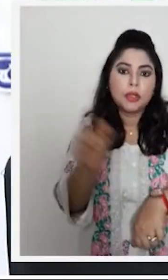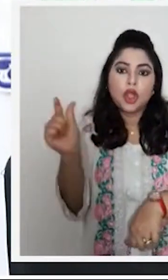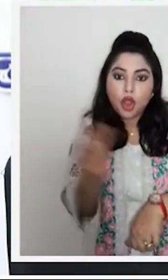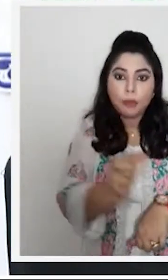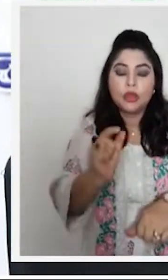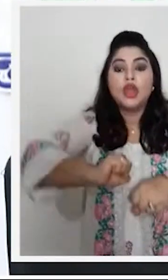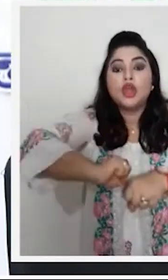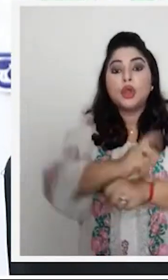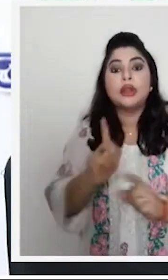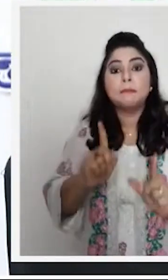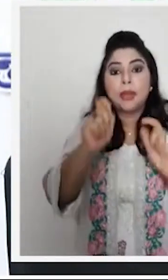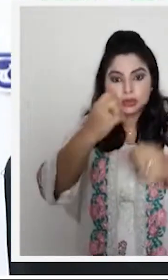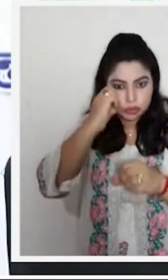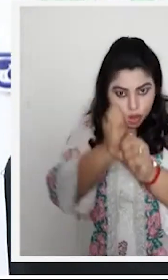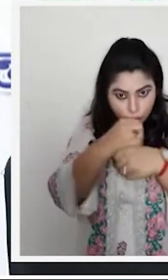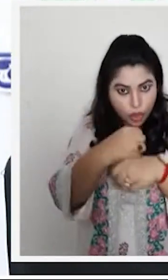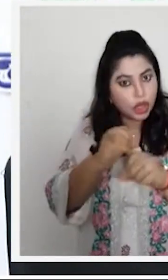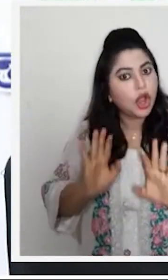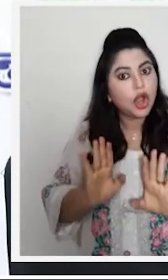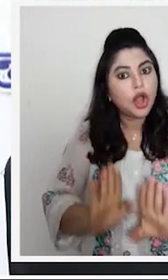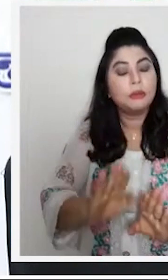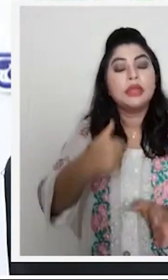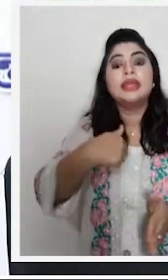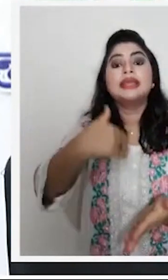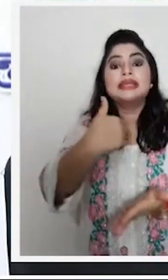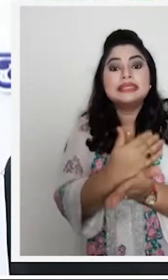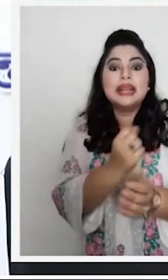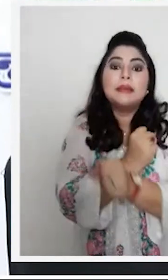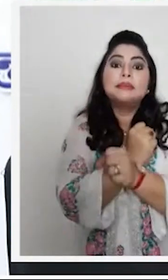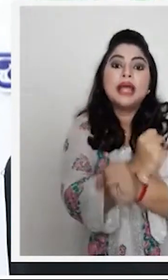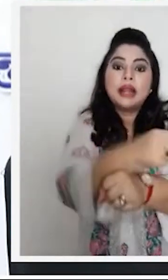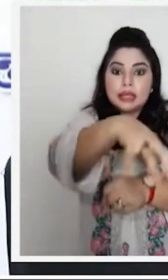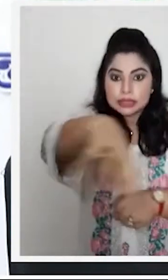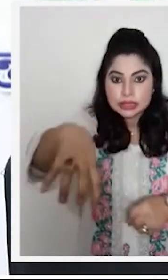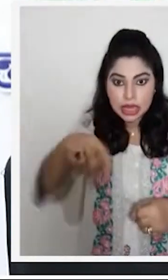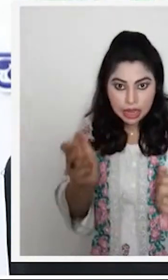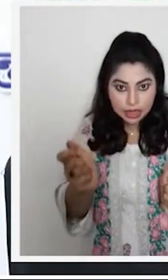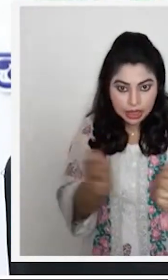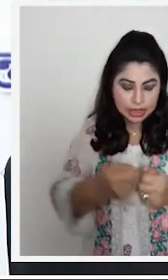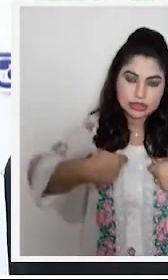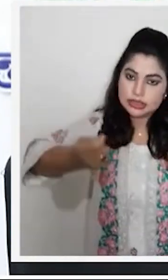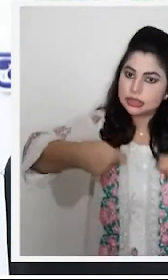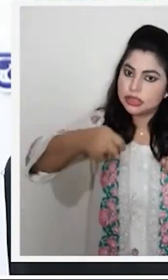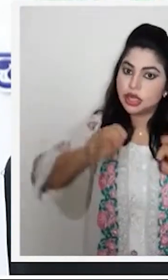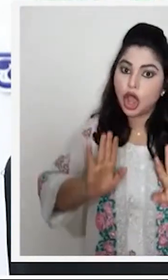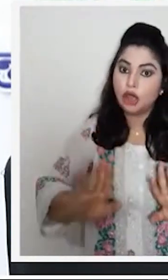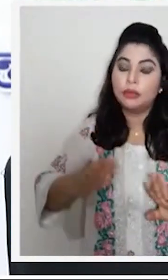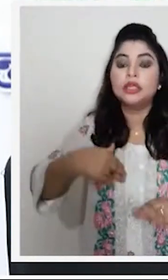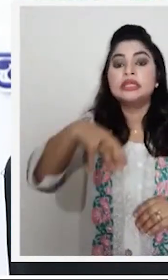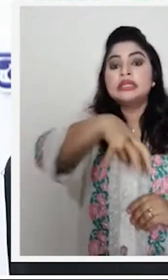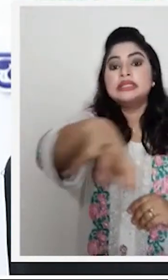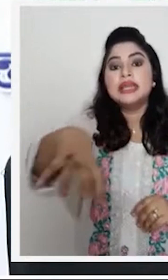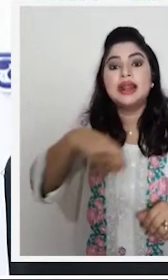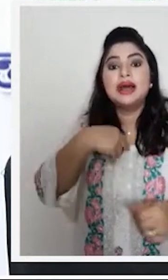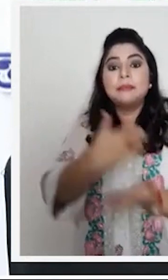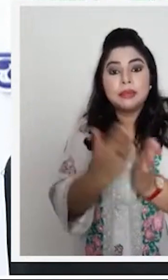হবে। আরও নতুন নতুন সহজে করা যায় এমন কোভিড পরীক্ষা চালু করা হবে। উপজেলা হাসপাতাল পর্যন্ত